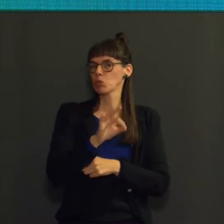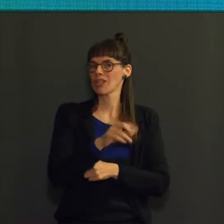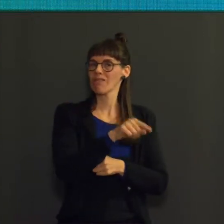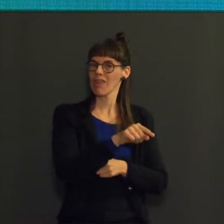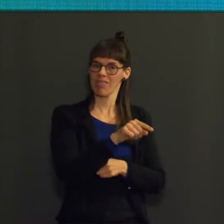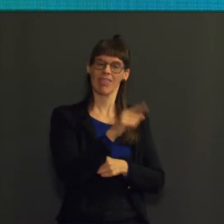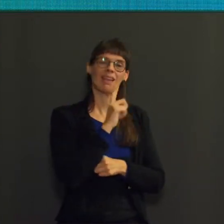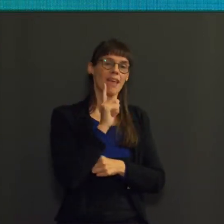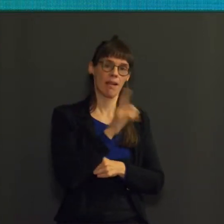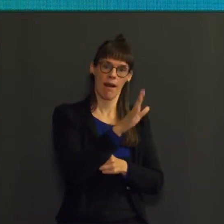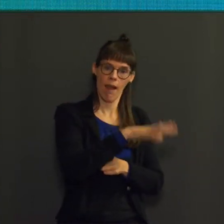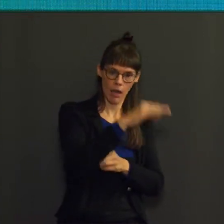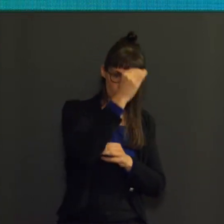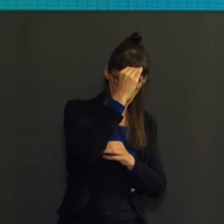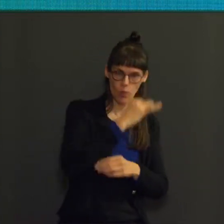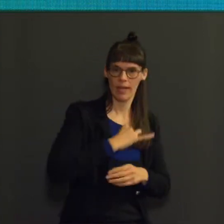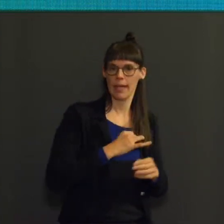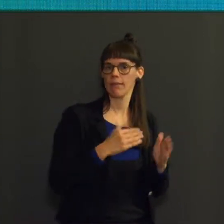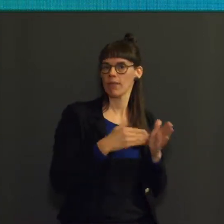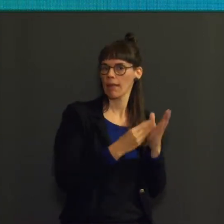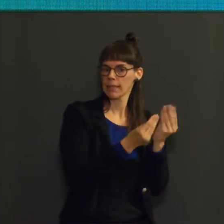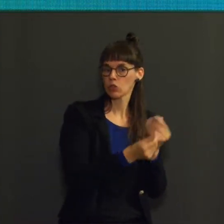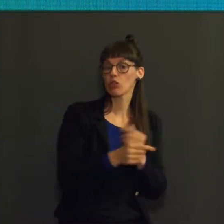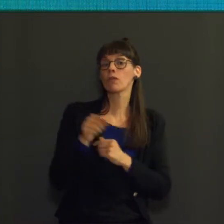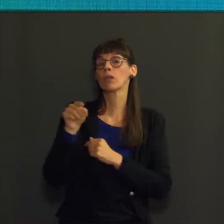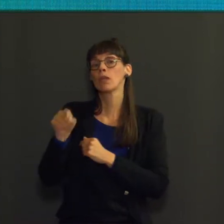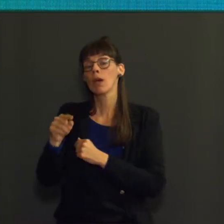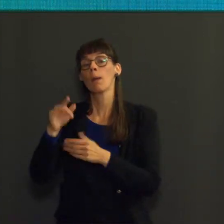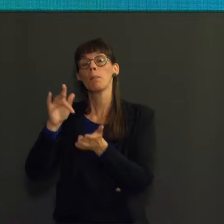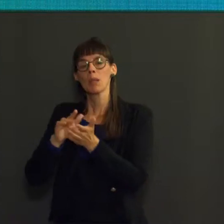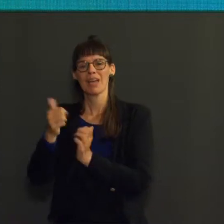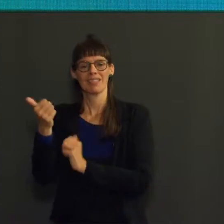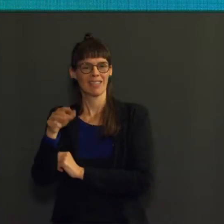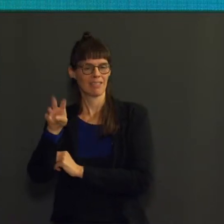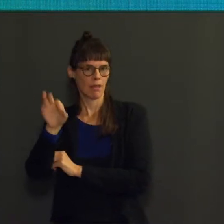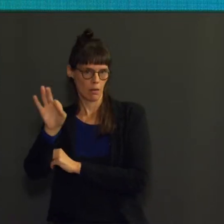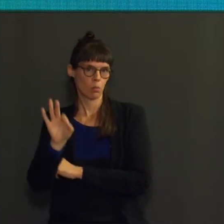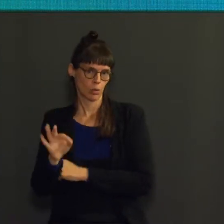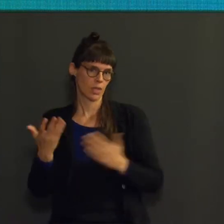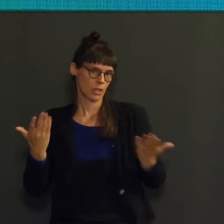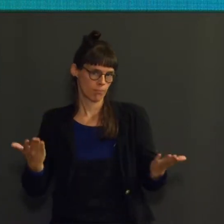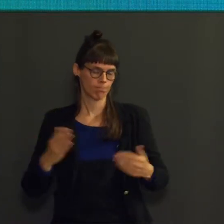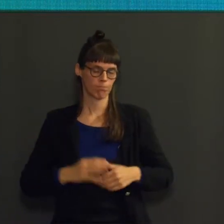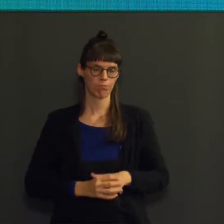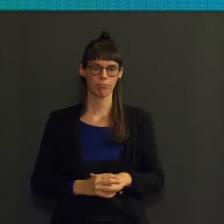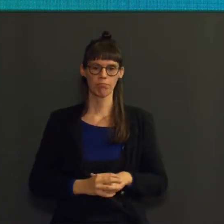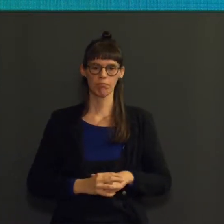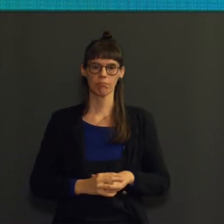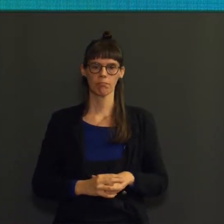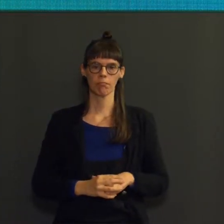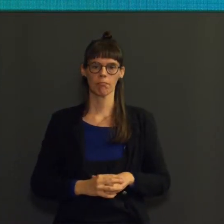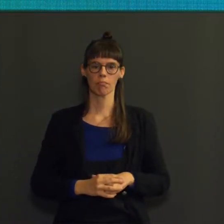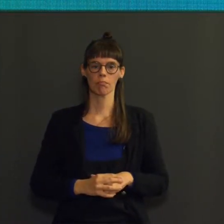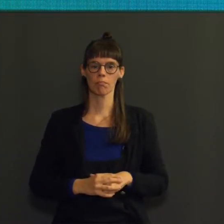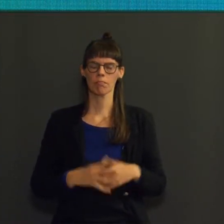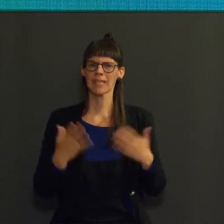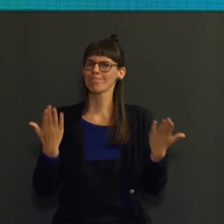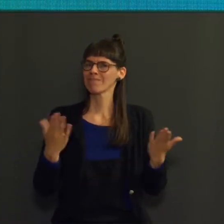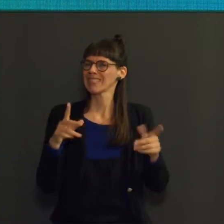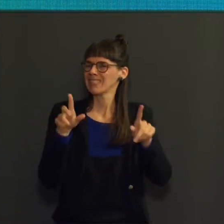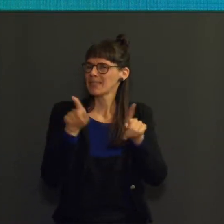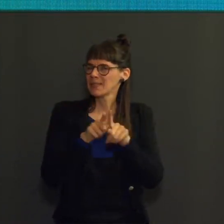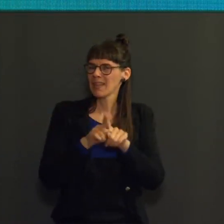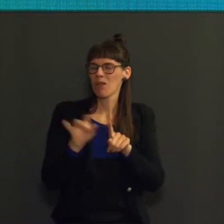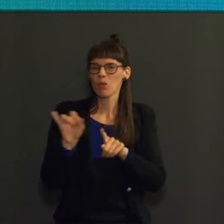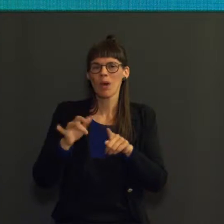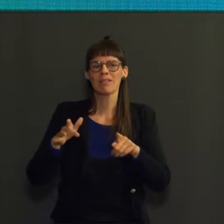had antistoffen en 36% in het middelbaar. Dat weerspiegelt opnieuw de